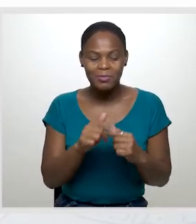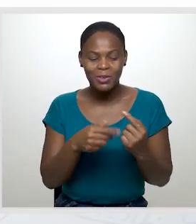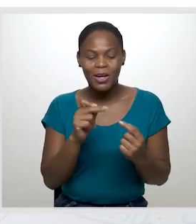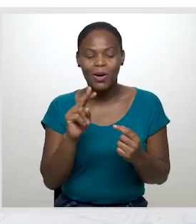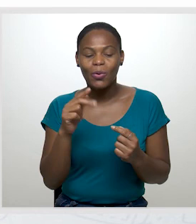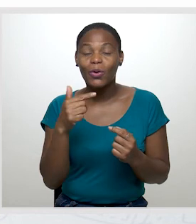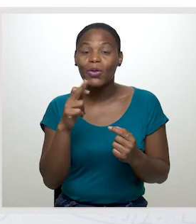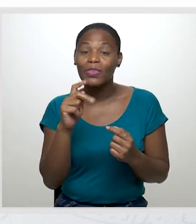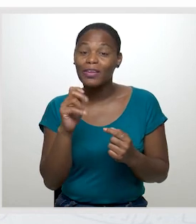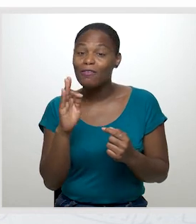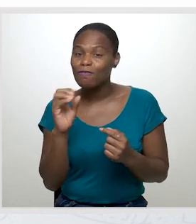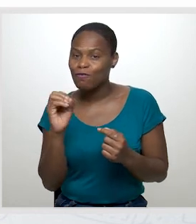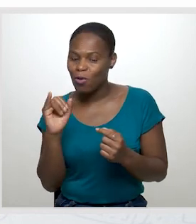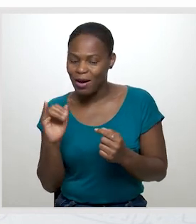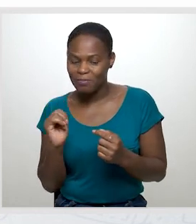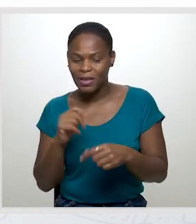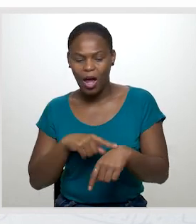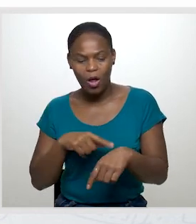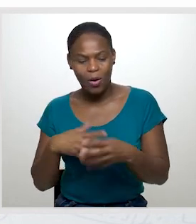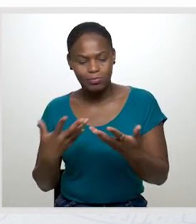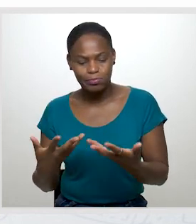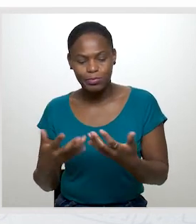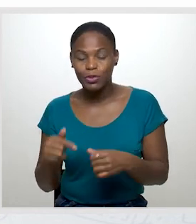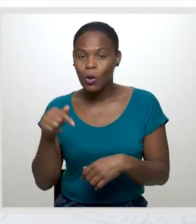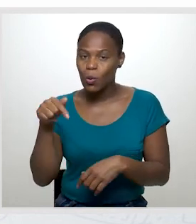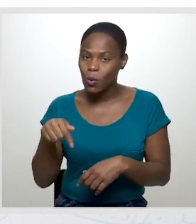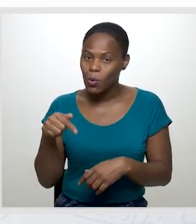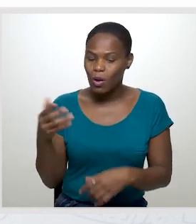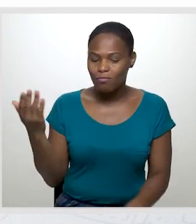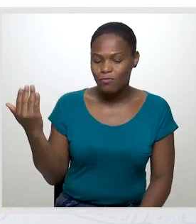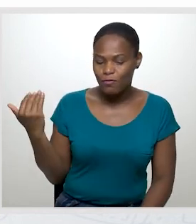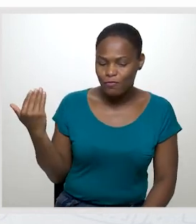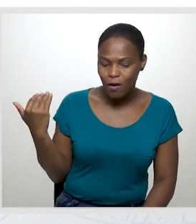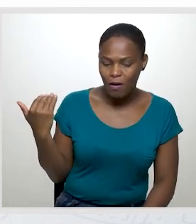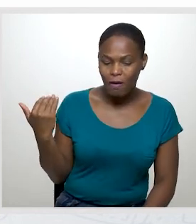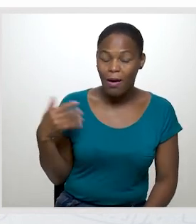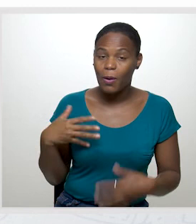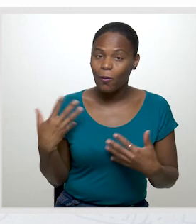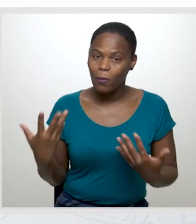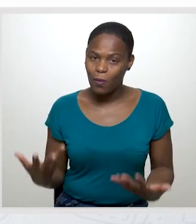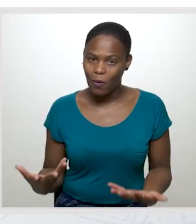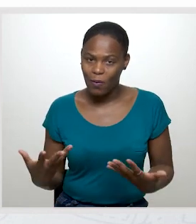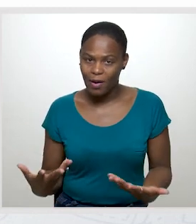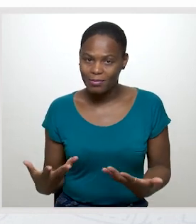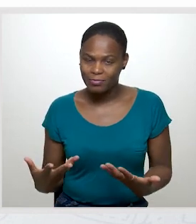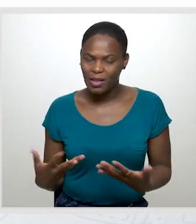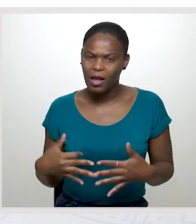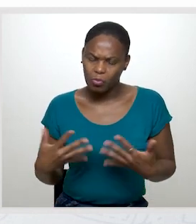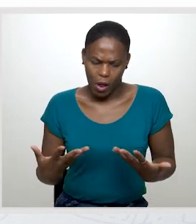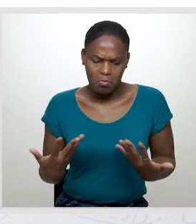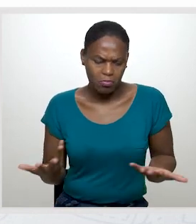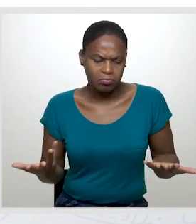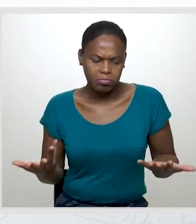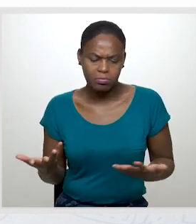actuelle, aujourd'hui, avant, maintenant, actuellement, dans